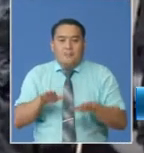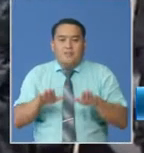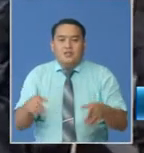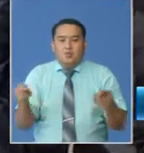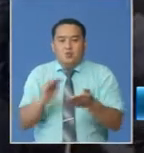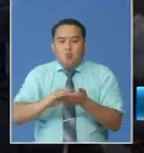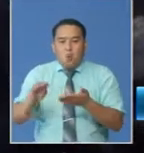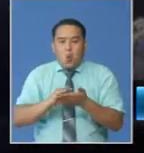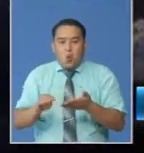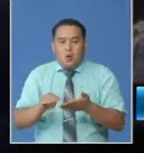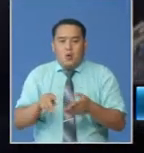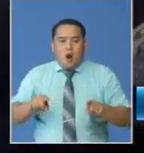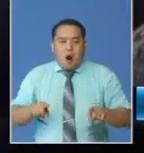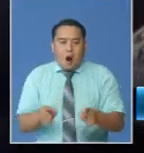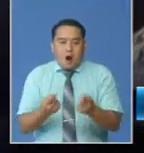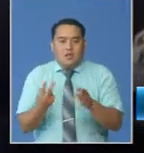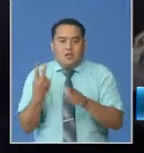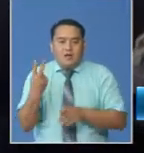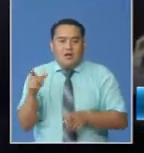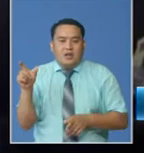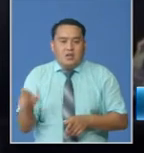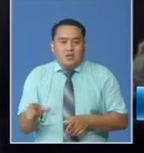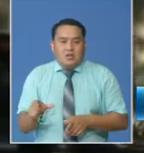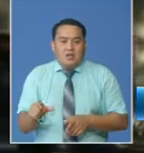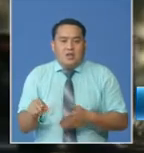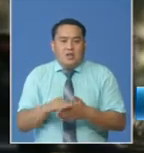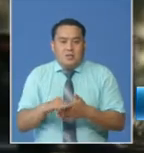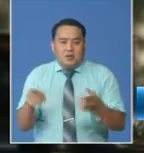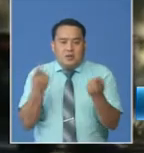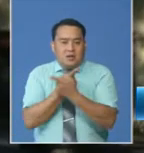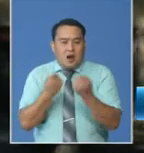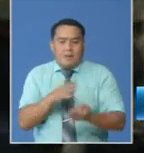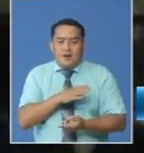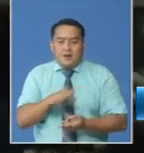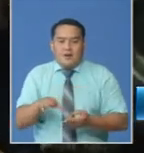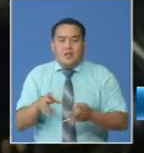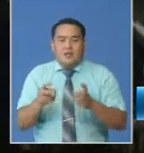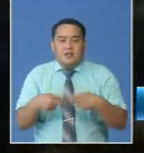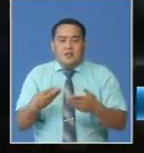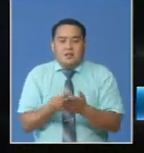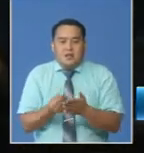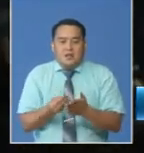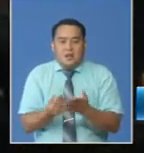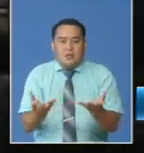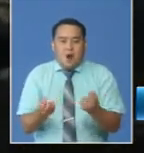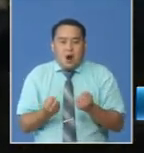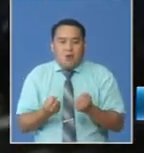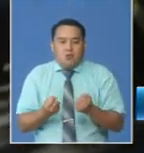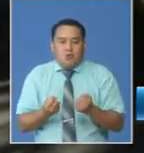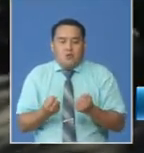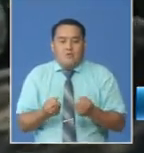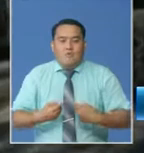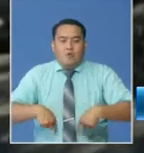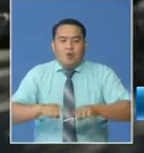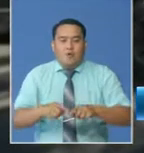сообщают, что выданы ордеры на арест еще двоих людей, чьи имена не разглашаются. Как считает следствие, деньги они получали через офшоры. Во